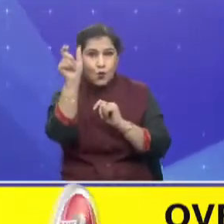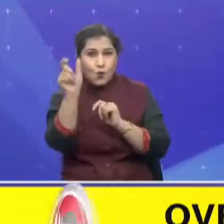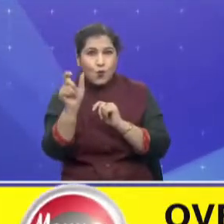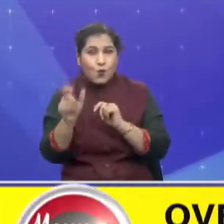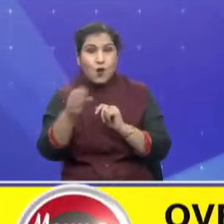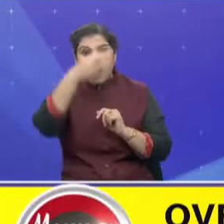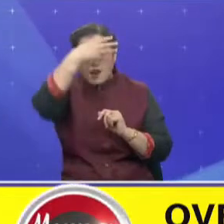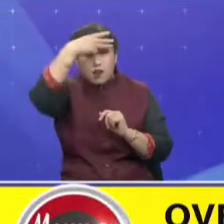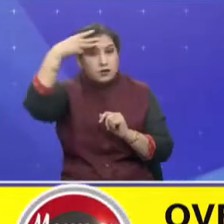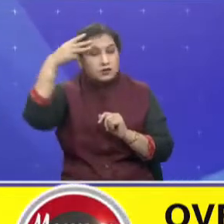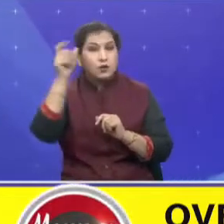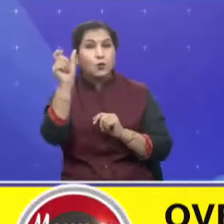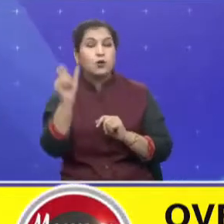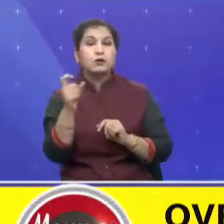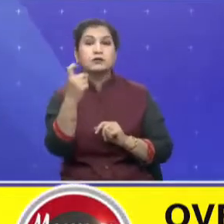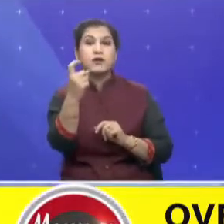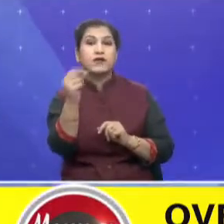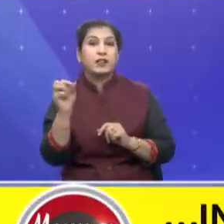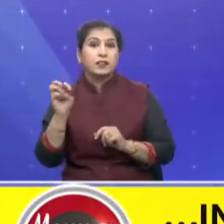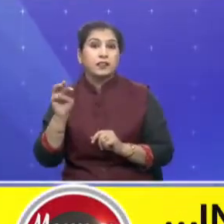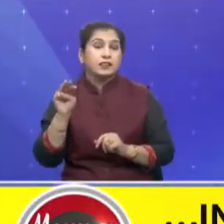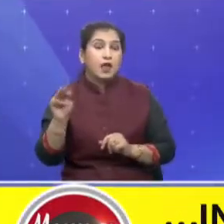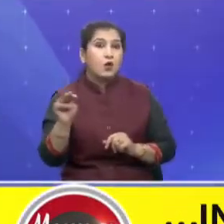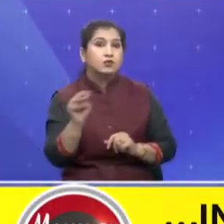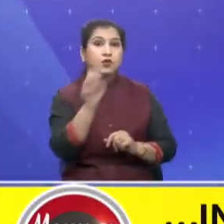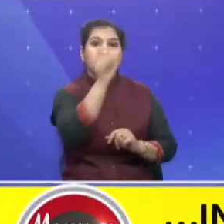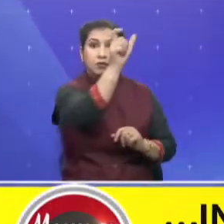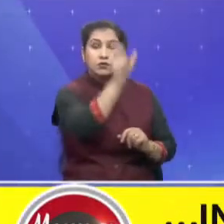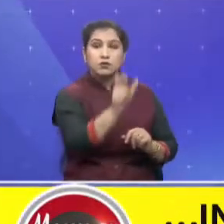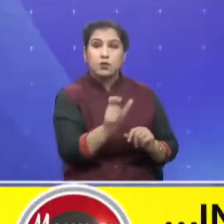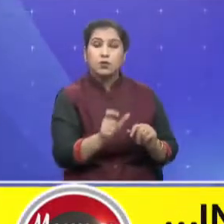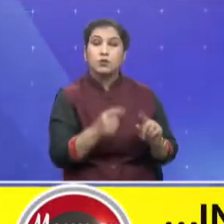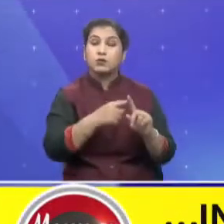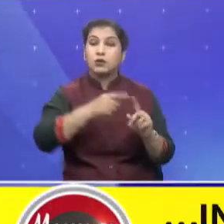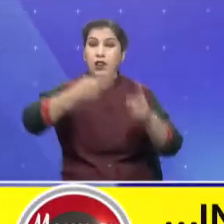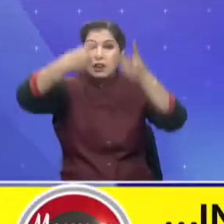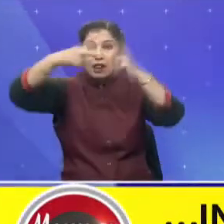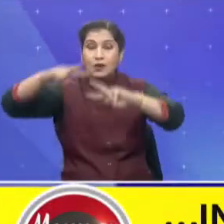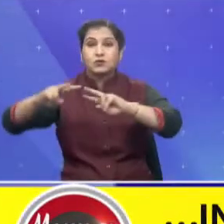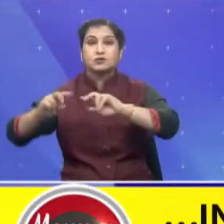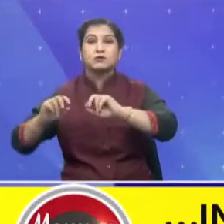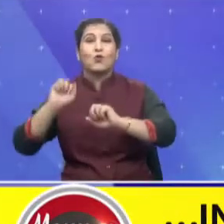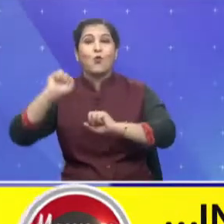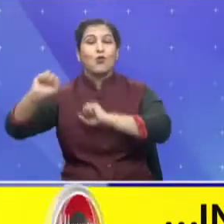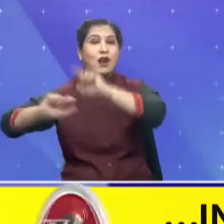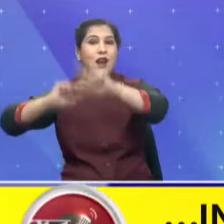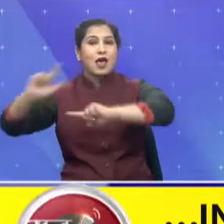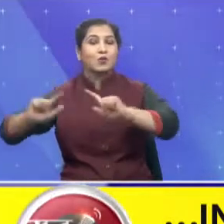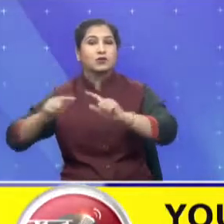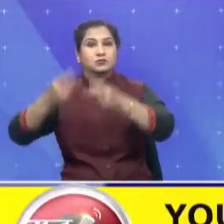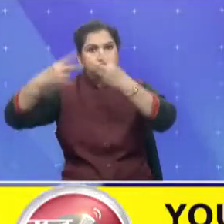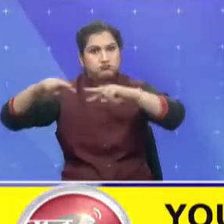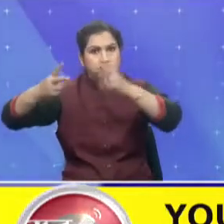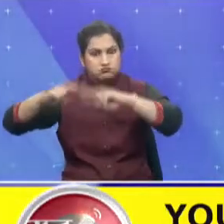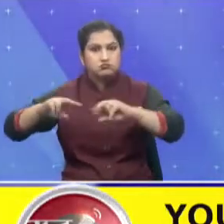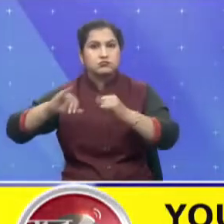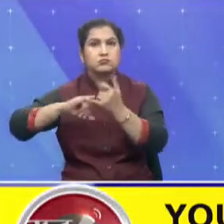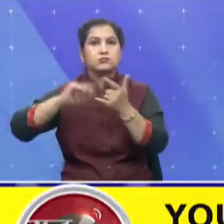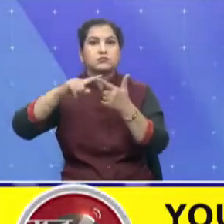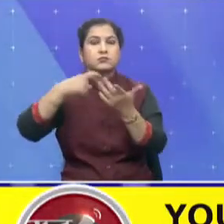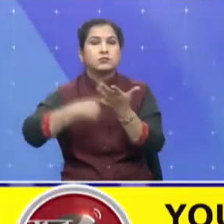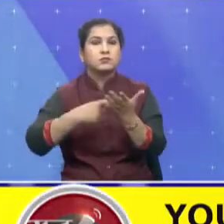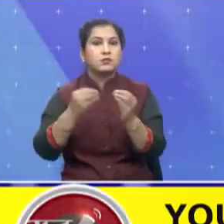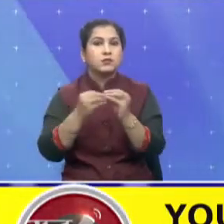के 70,000 से अधिक शब्दों का सर्बियन भाषा में अनुवाद किया गया है। आपको ये जानकर और भी